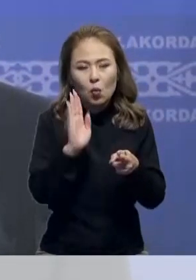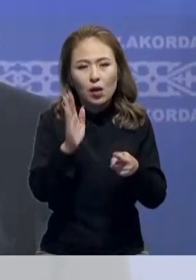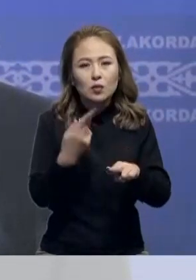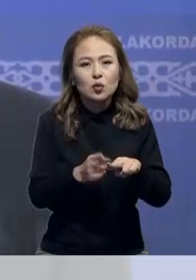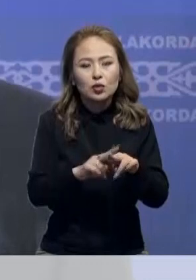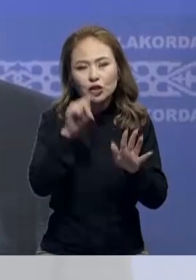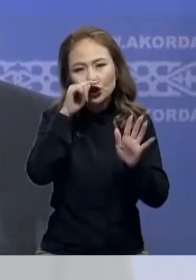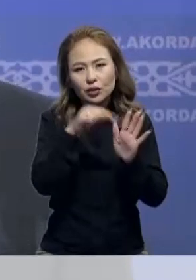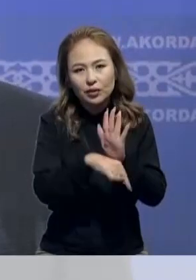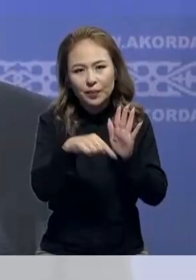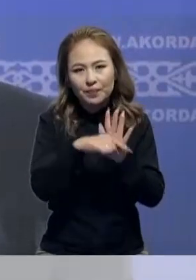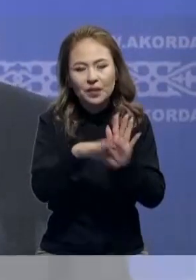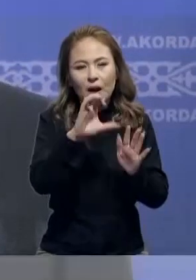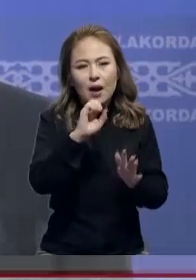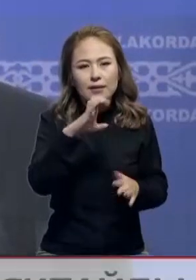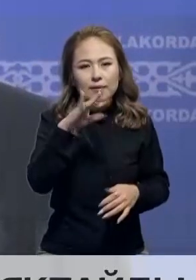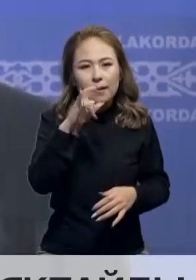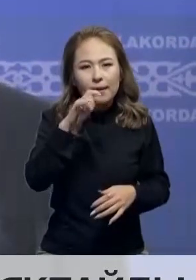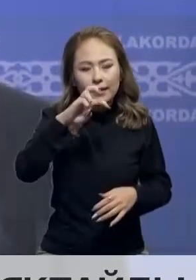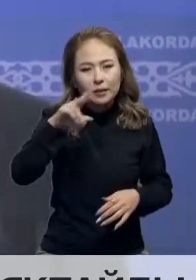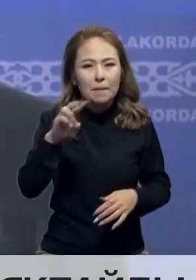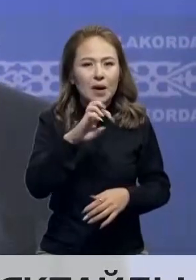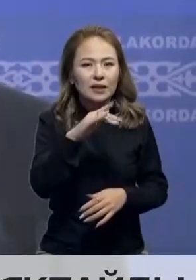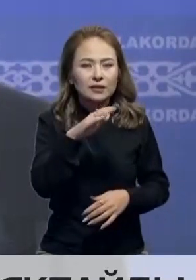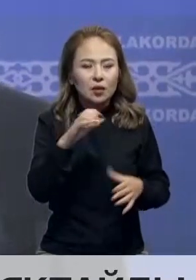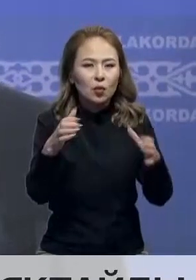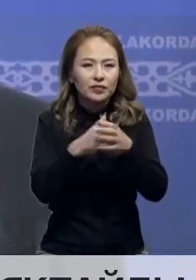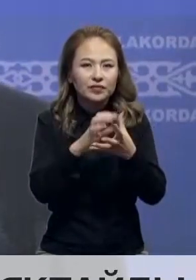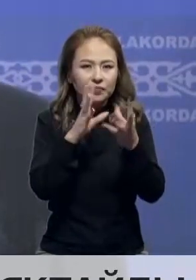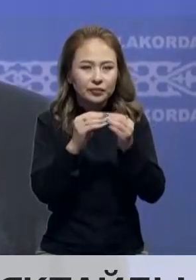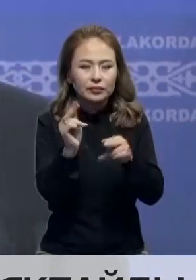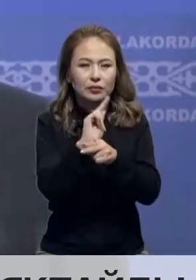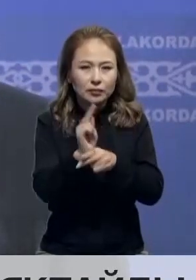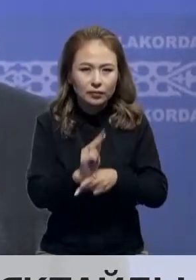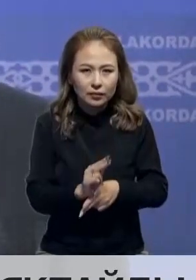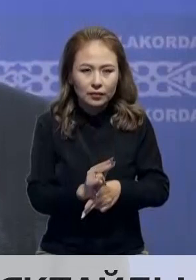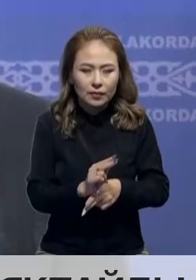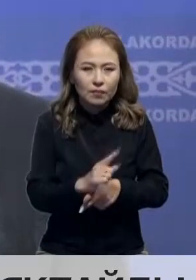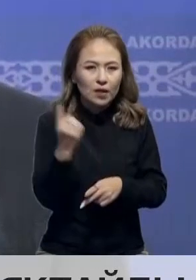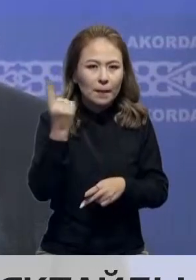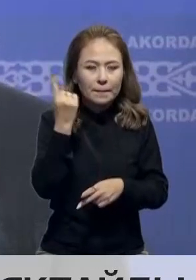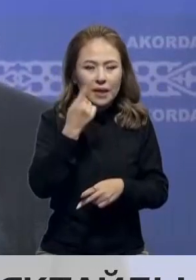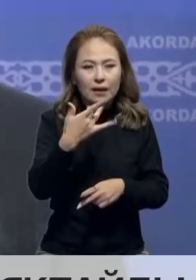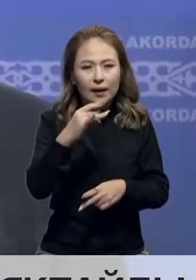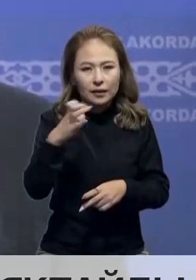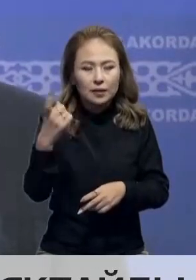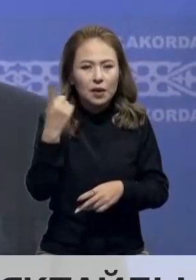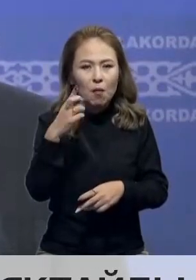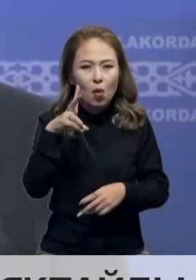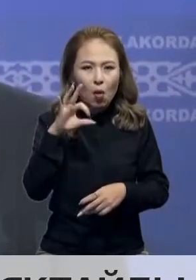Соның ішінде Астрахань-Маңғыстау су құбыры реконструкциялау, бірінші ГРЭС-тің бірінші